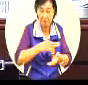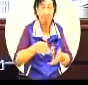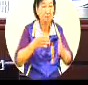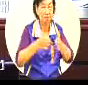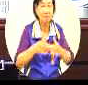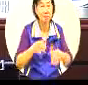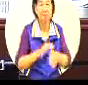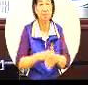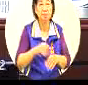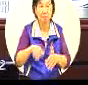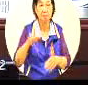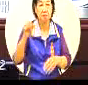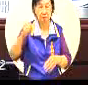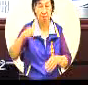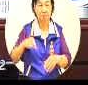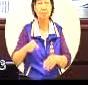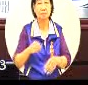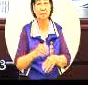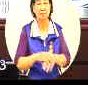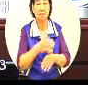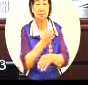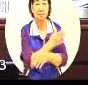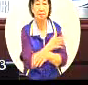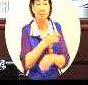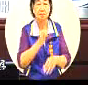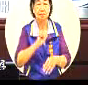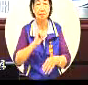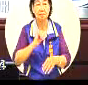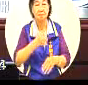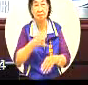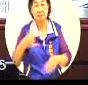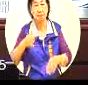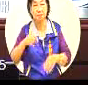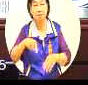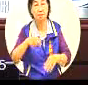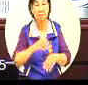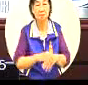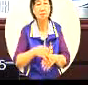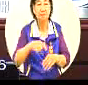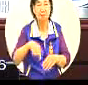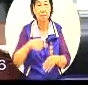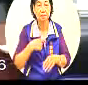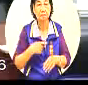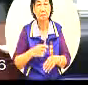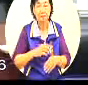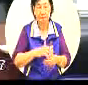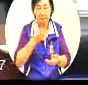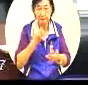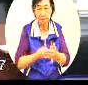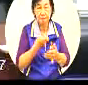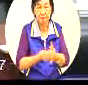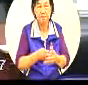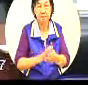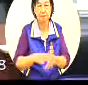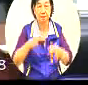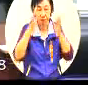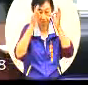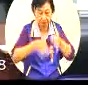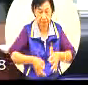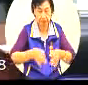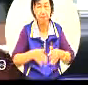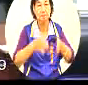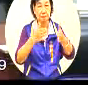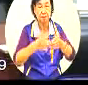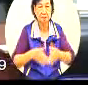的意见，所以我们愿意这个部分严肃的检讨好吗？我们来检讨。 谢谢市长。那另外一